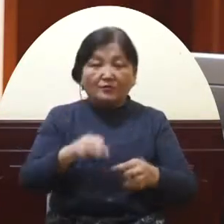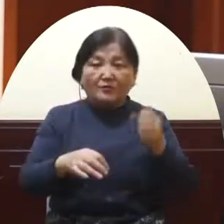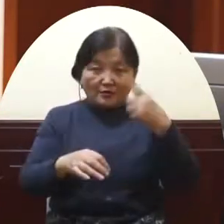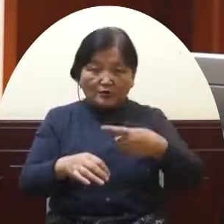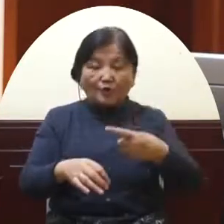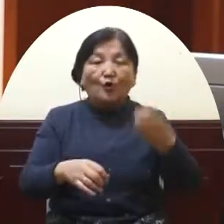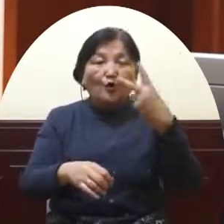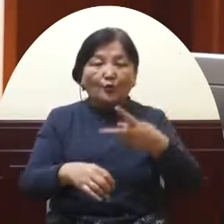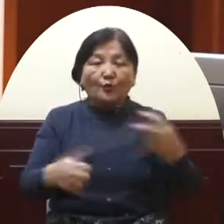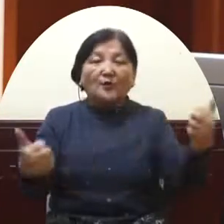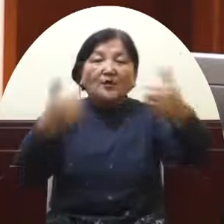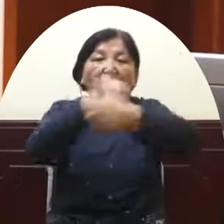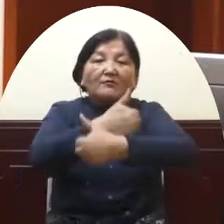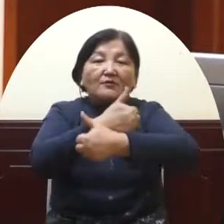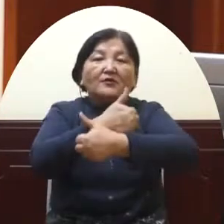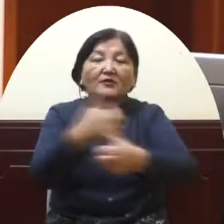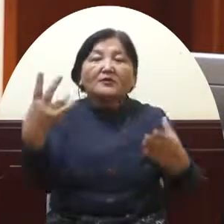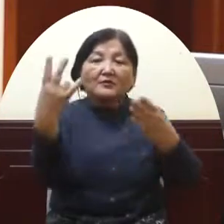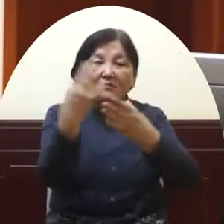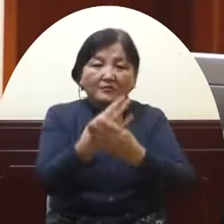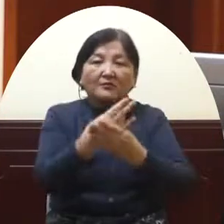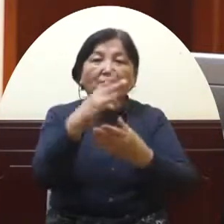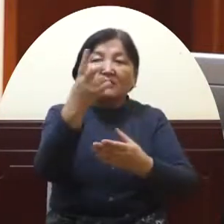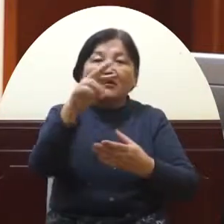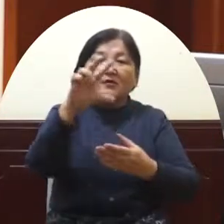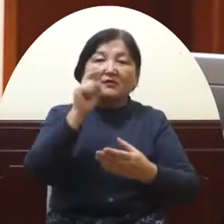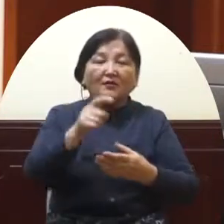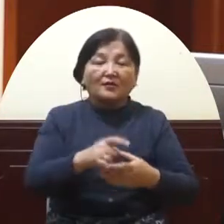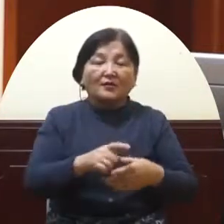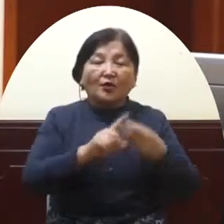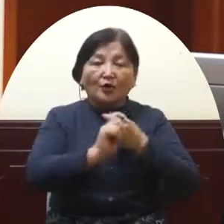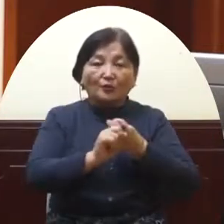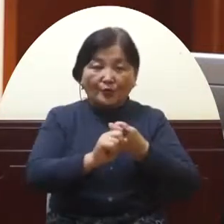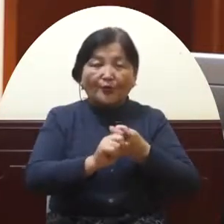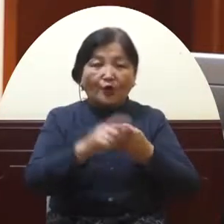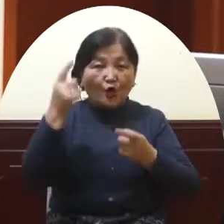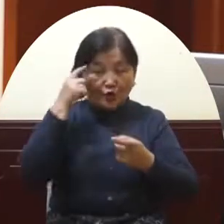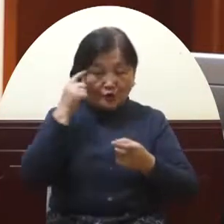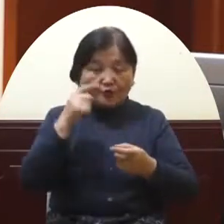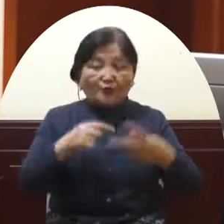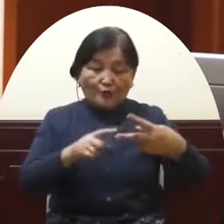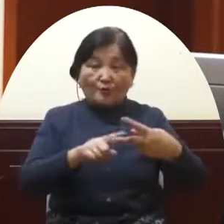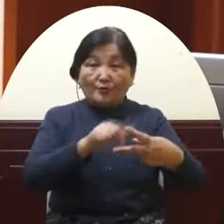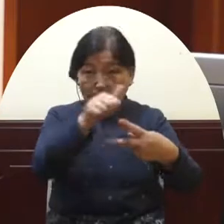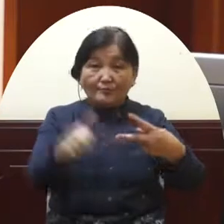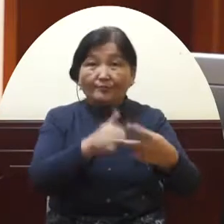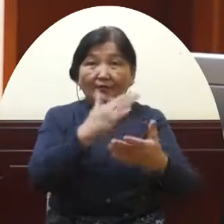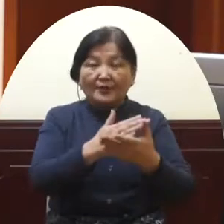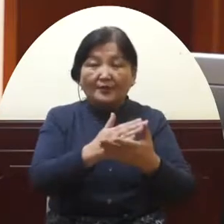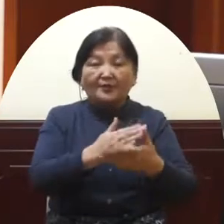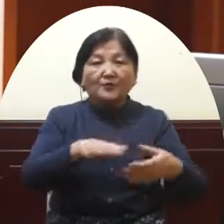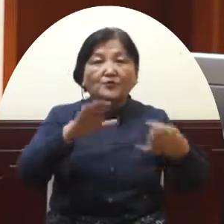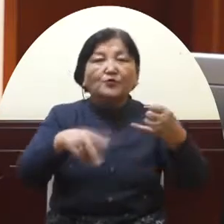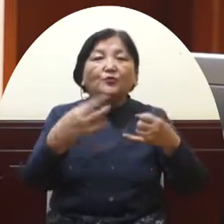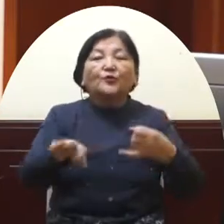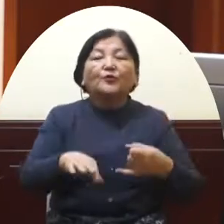асуудал. А харин сүүлийн үед энэ улс төрийн тогтолцооноос хамаарат бас үндсэн хуулийн